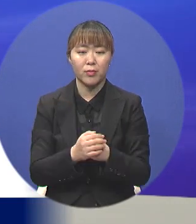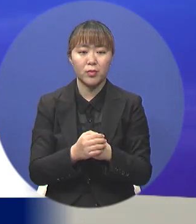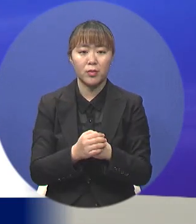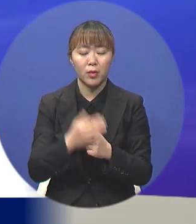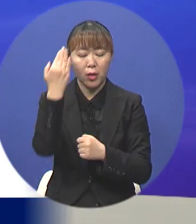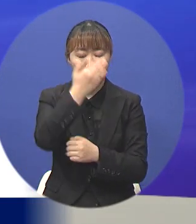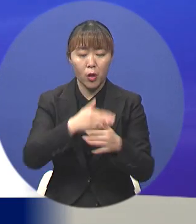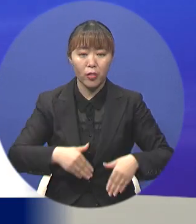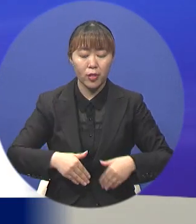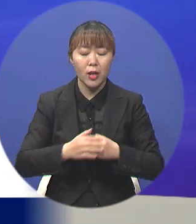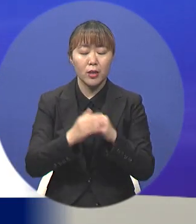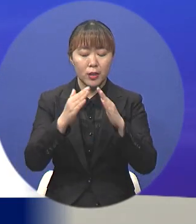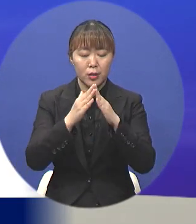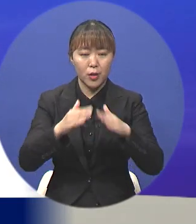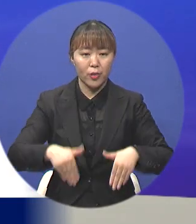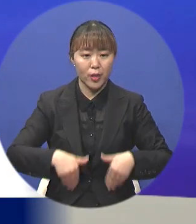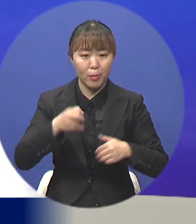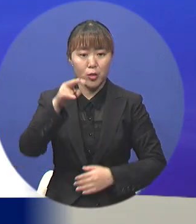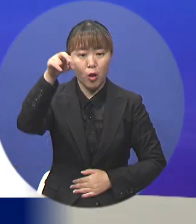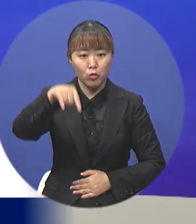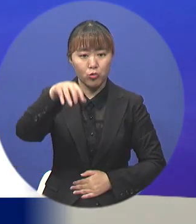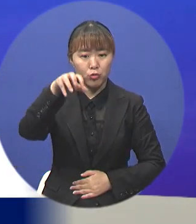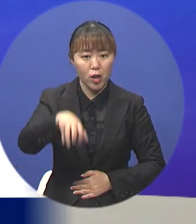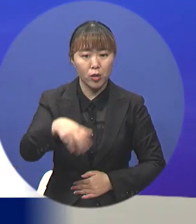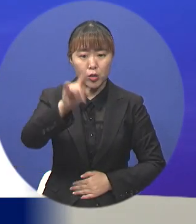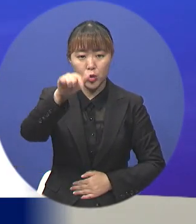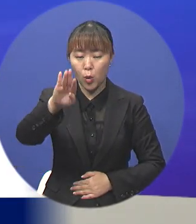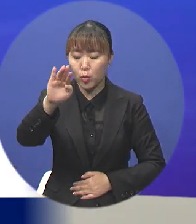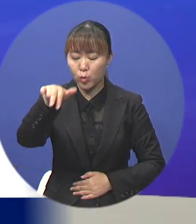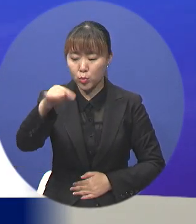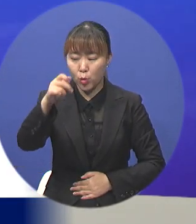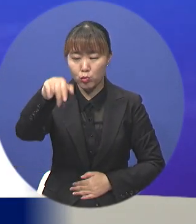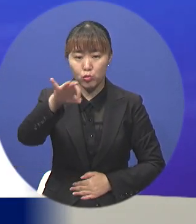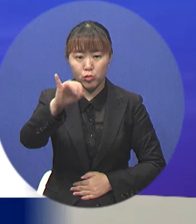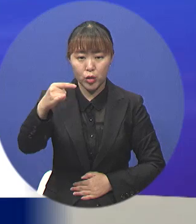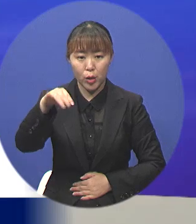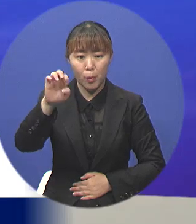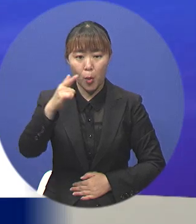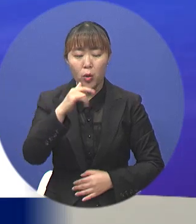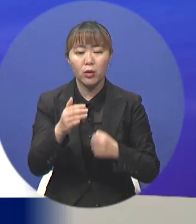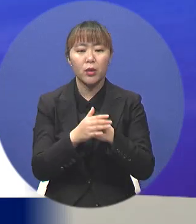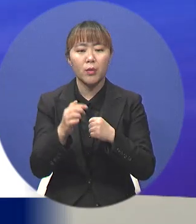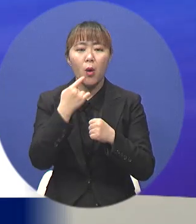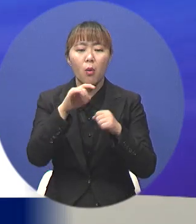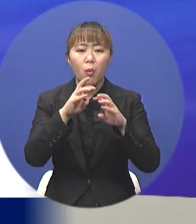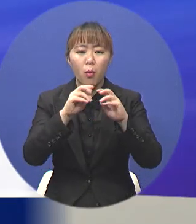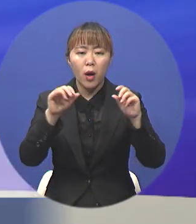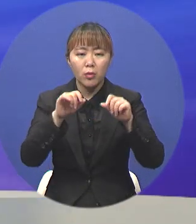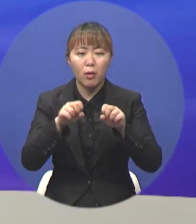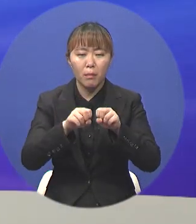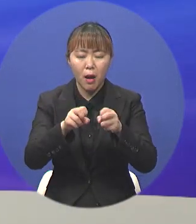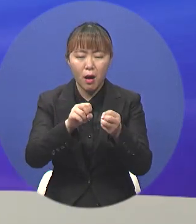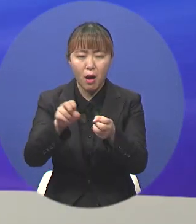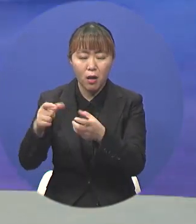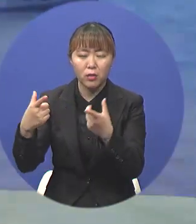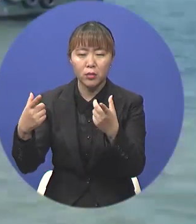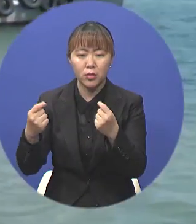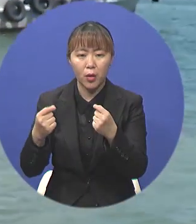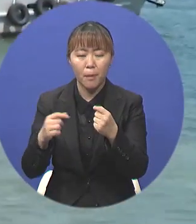전남 여수시는 올해 처음으로 적조주의보가 발령돼 황토를 살포하는 등 즉각 대응에 나섰습니다.